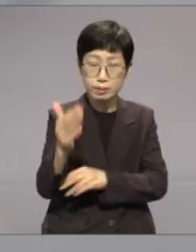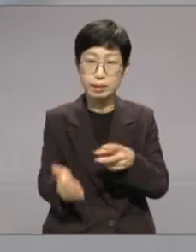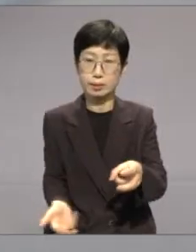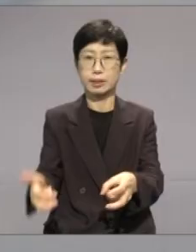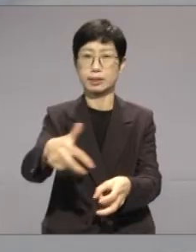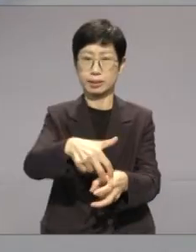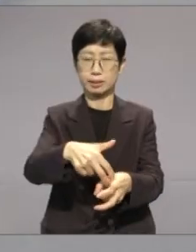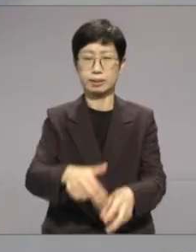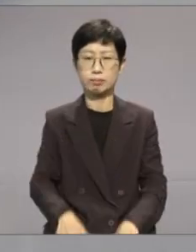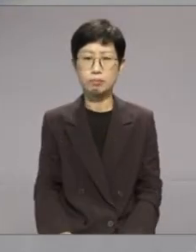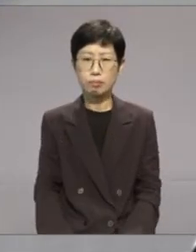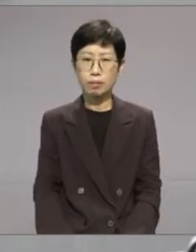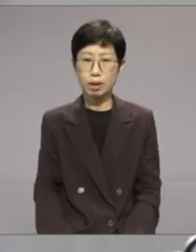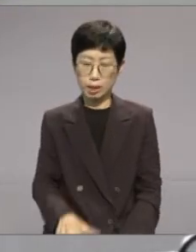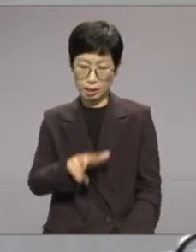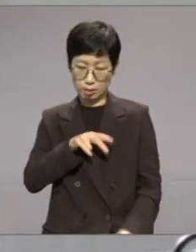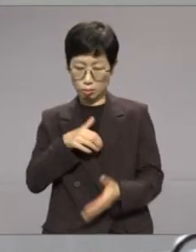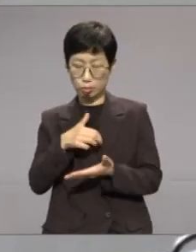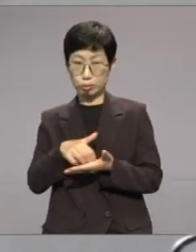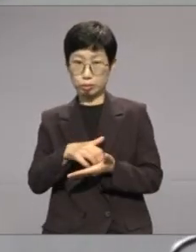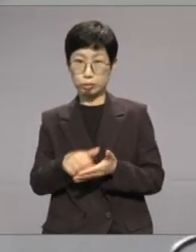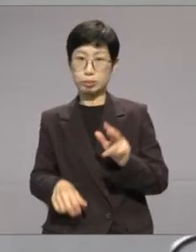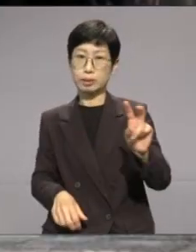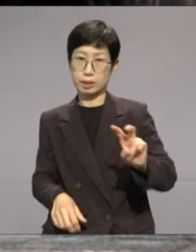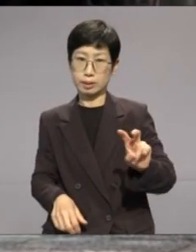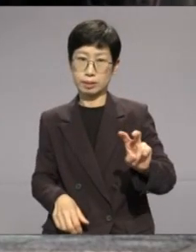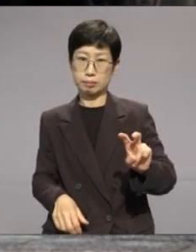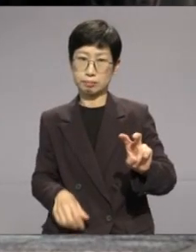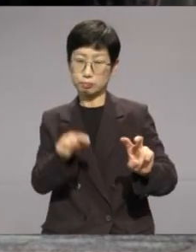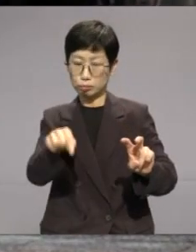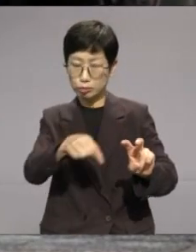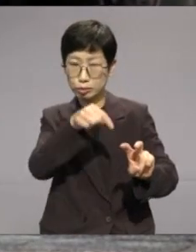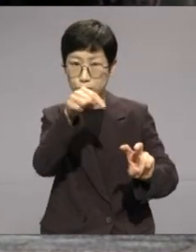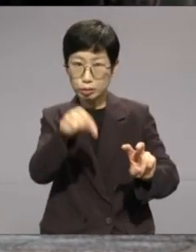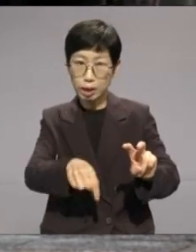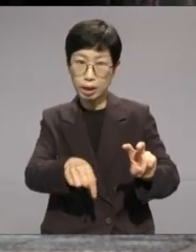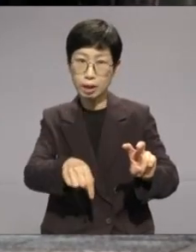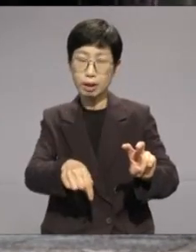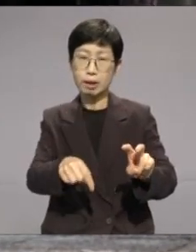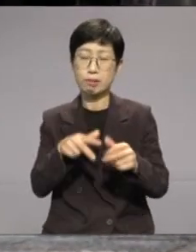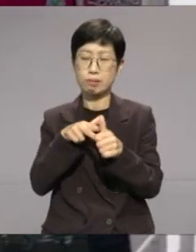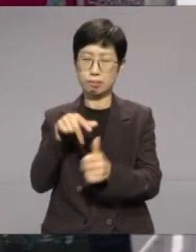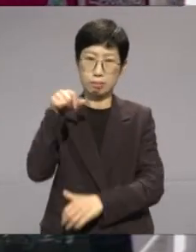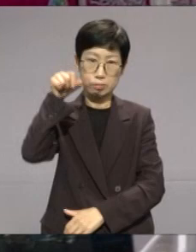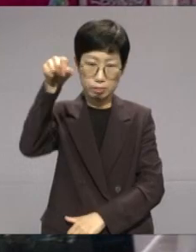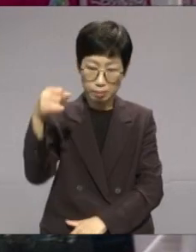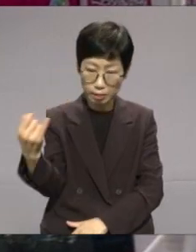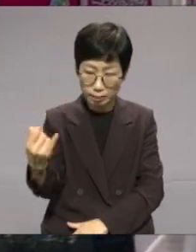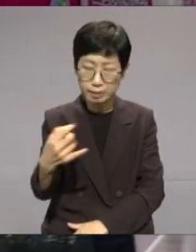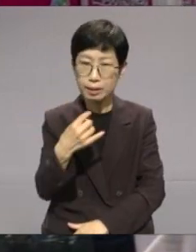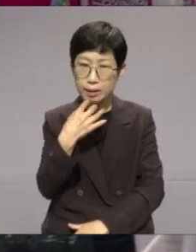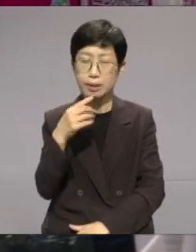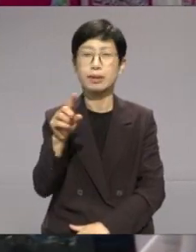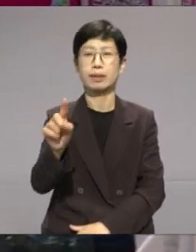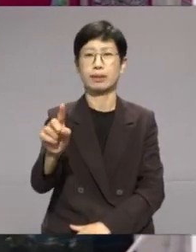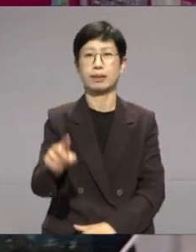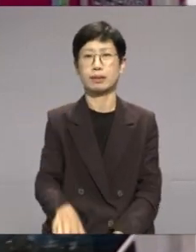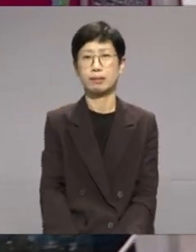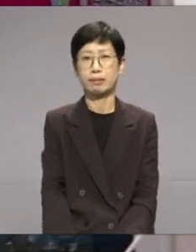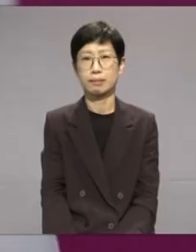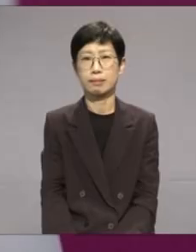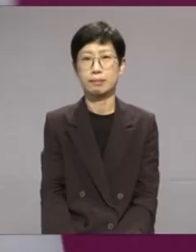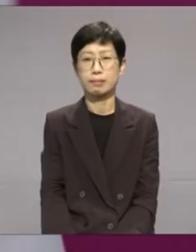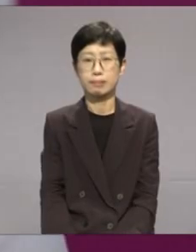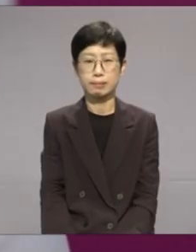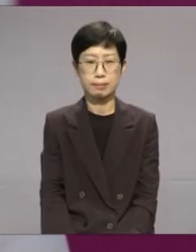가나가와 현에는 20개의 의석이 배정되어 있는데 마키시마 후보는 이곳에 출마한 유일한 여성 후보입니다.